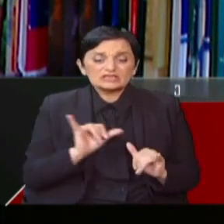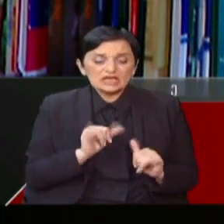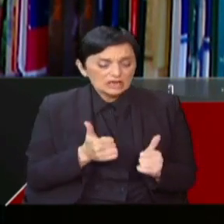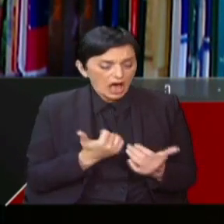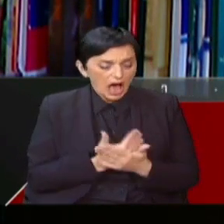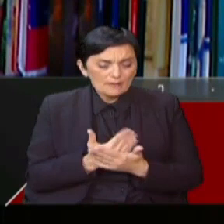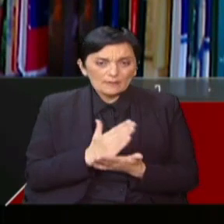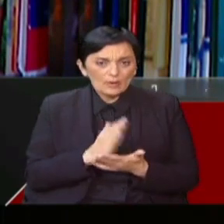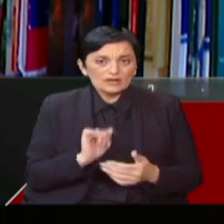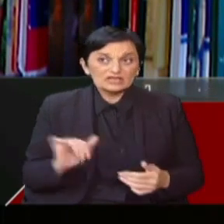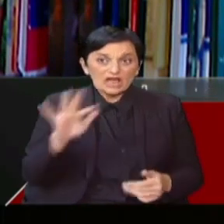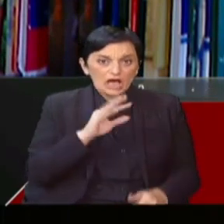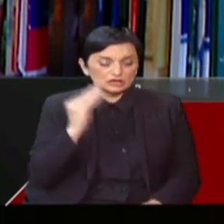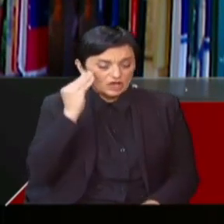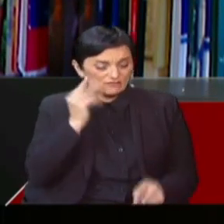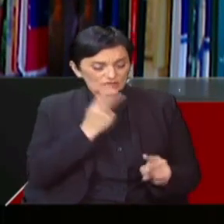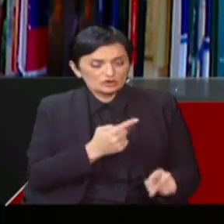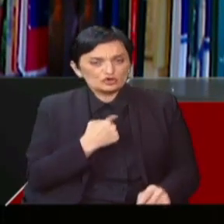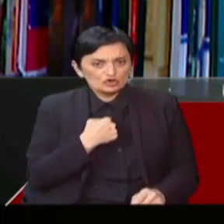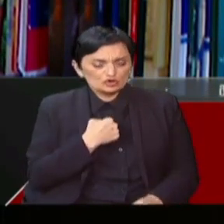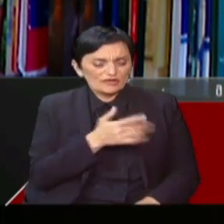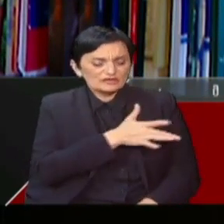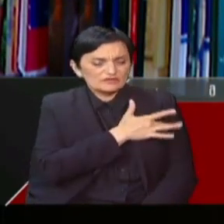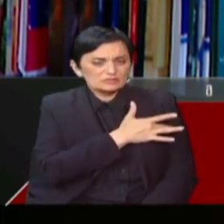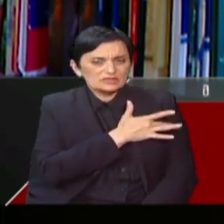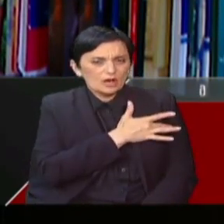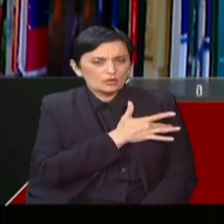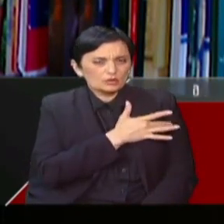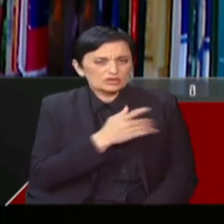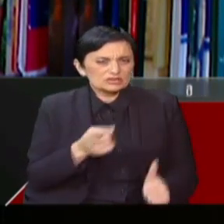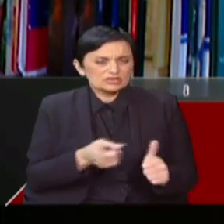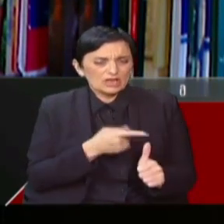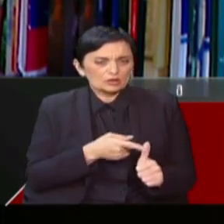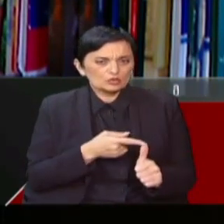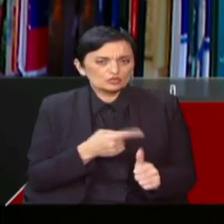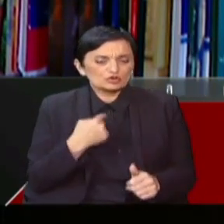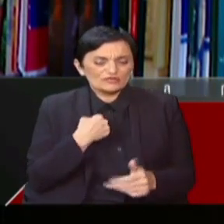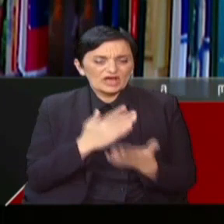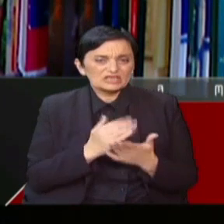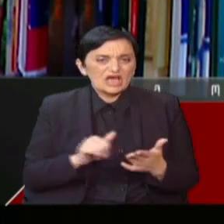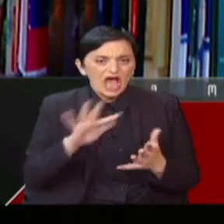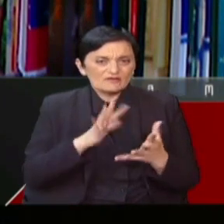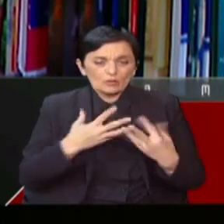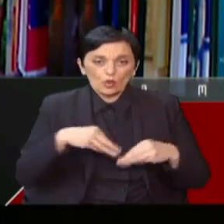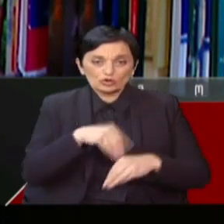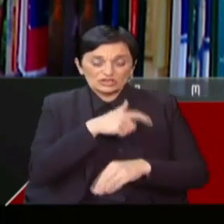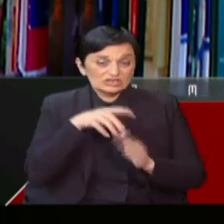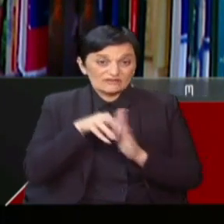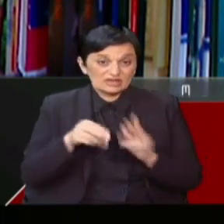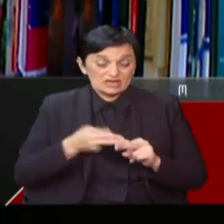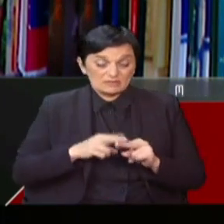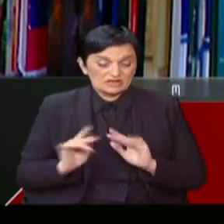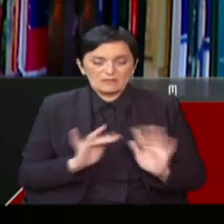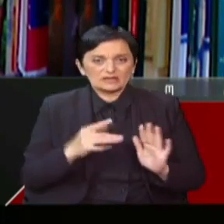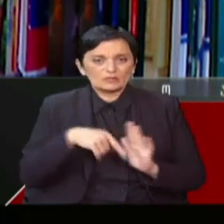შეიძლება დასავლეთში ახმულ იქნას, რომ ჩვენ მიმსახურებთ სტატუსს და ჩვენ ვართ ევროპული ოჯახის წევრი. იმ